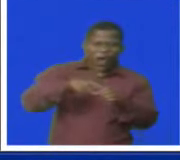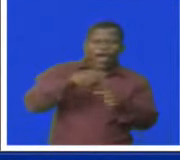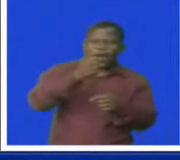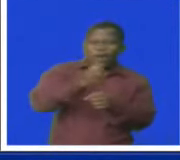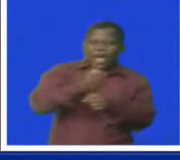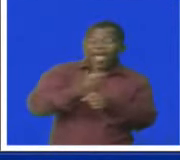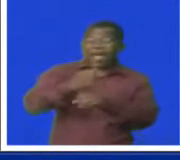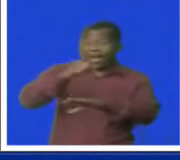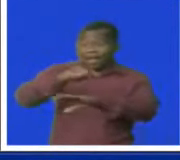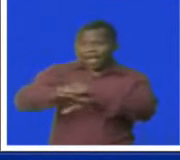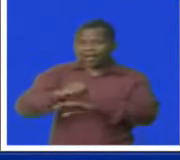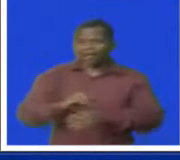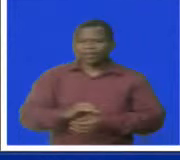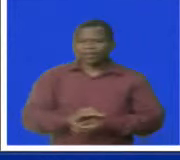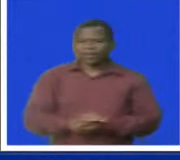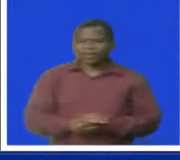lothi